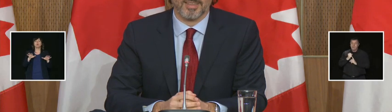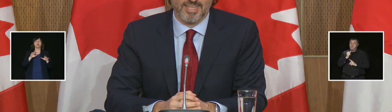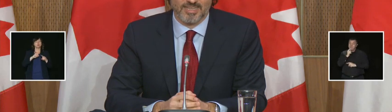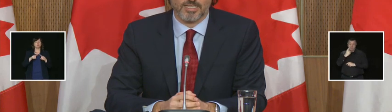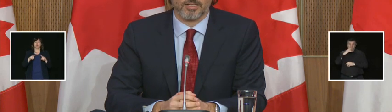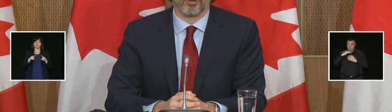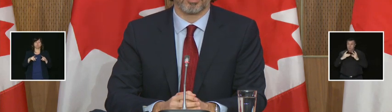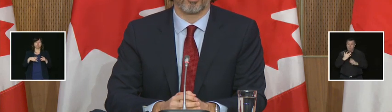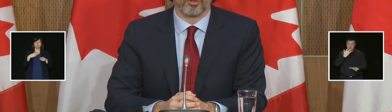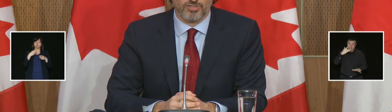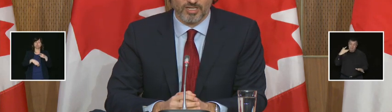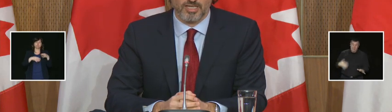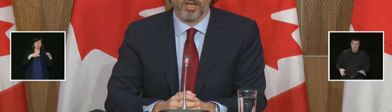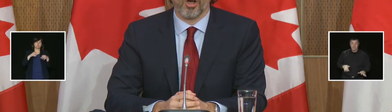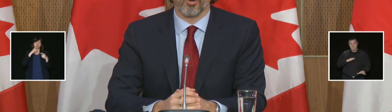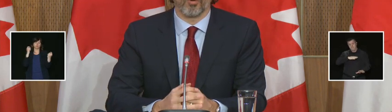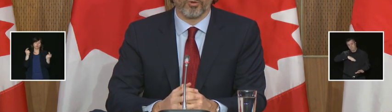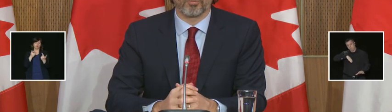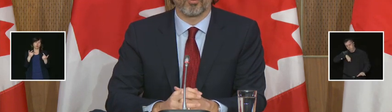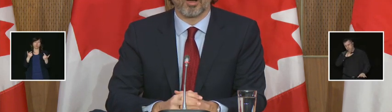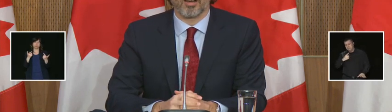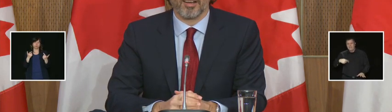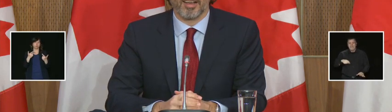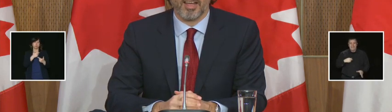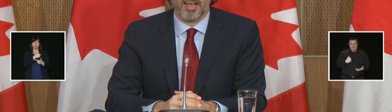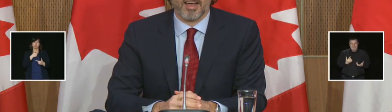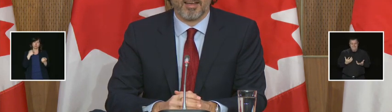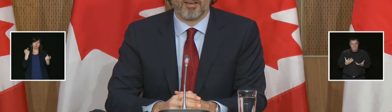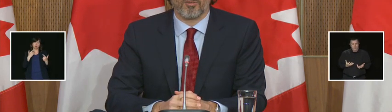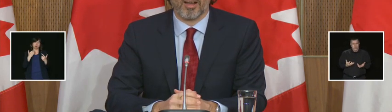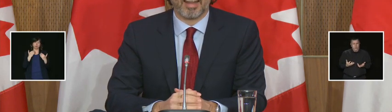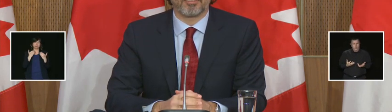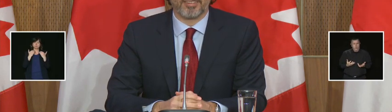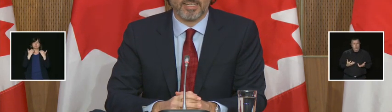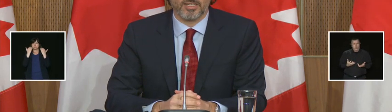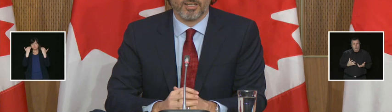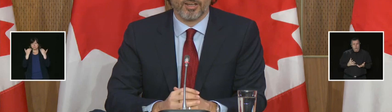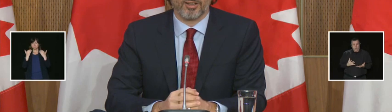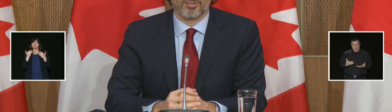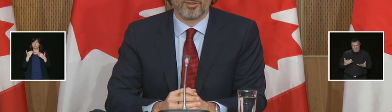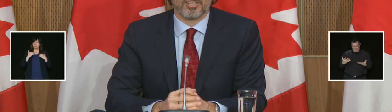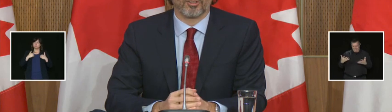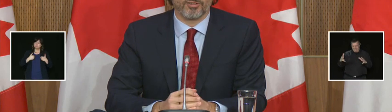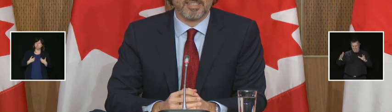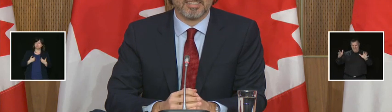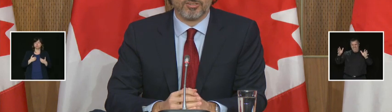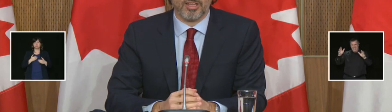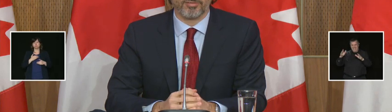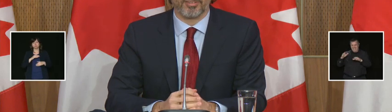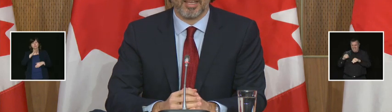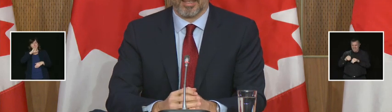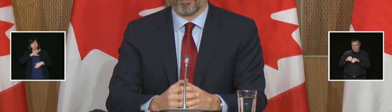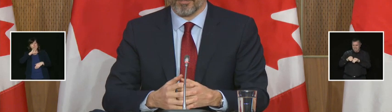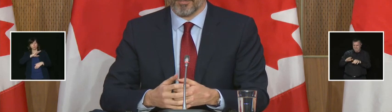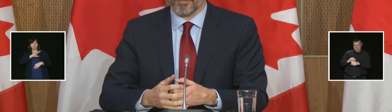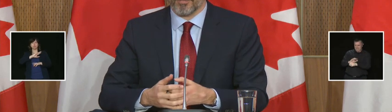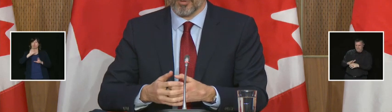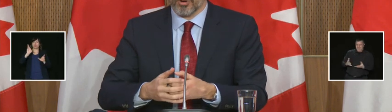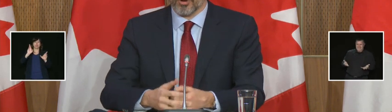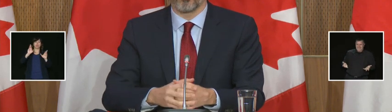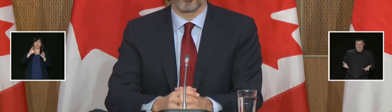on est tanné on est frustré on veut pouvoir voir la fin de cette corvée 19